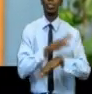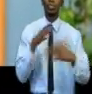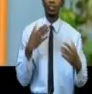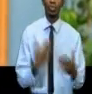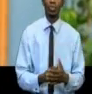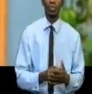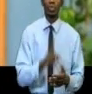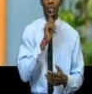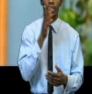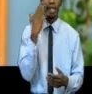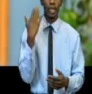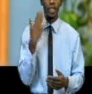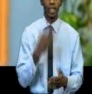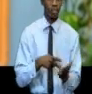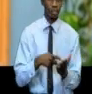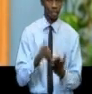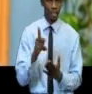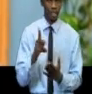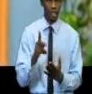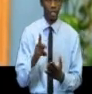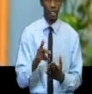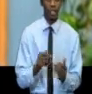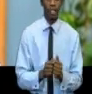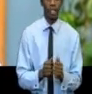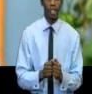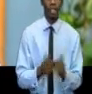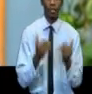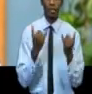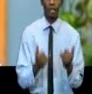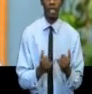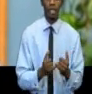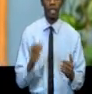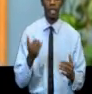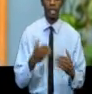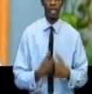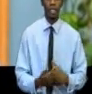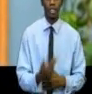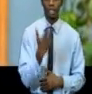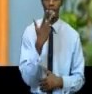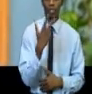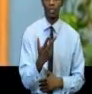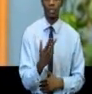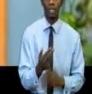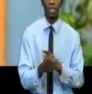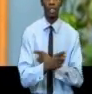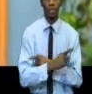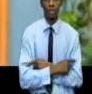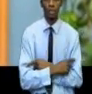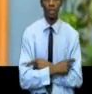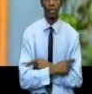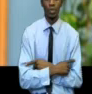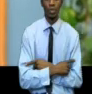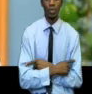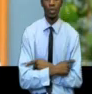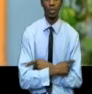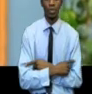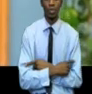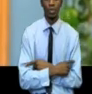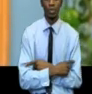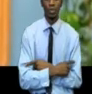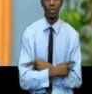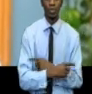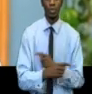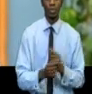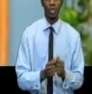passeport de 100% il y a plus ou moins maintenant 3 jours. Donc il serait très difficile. Donc les 100% ne vont